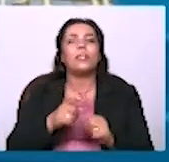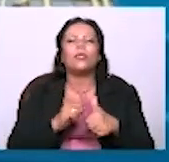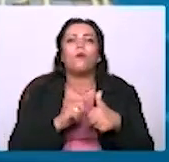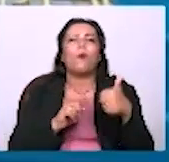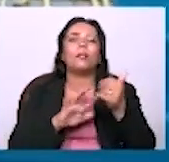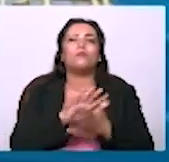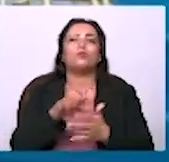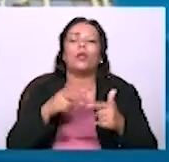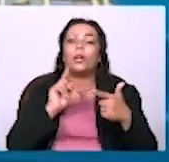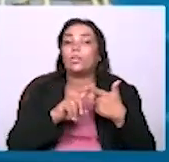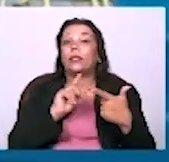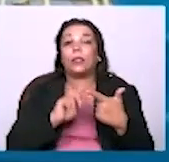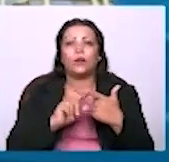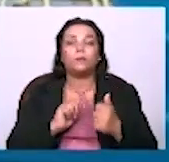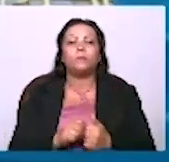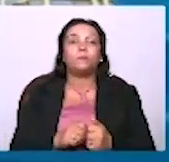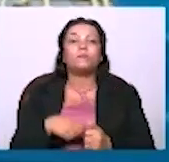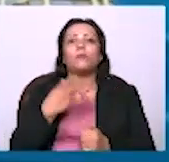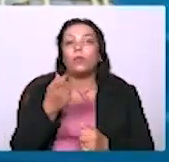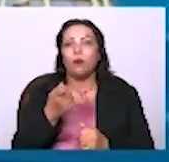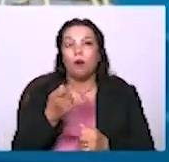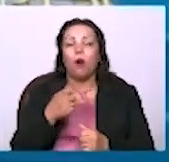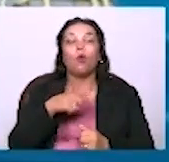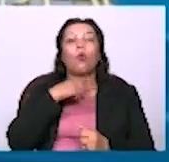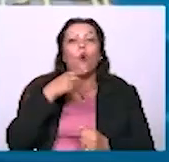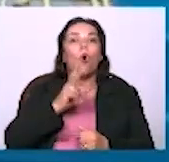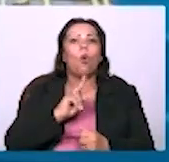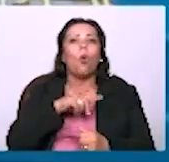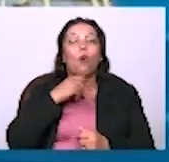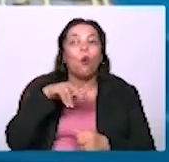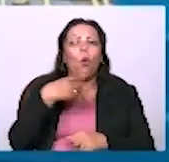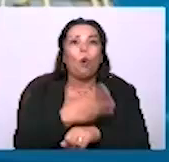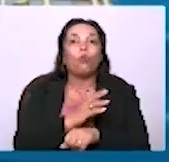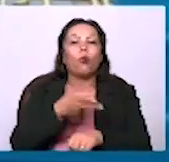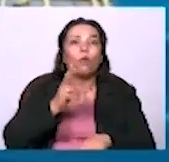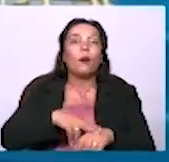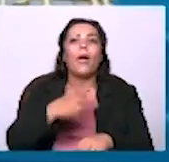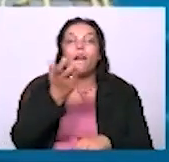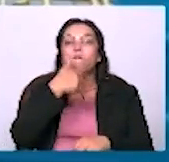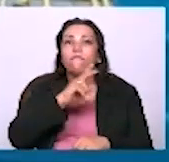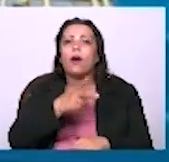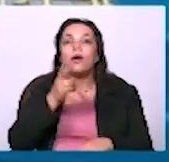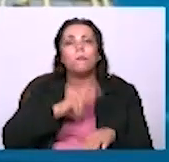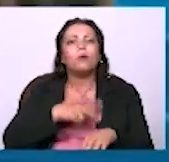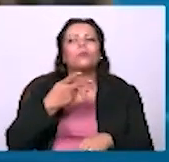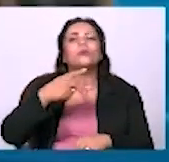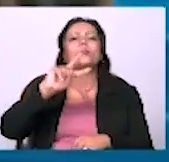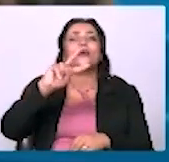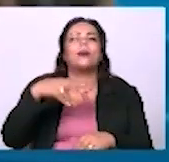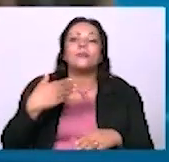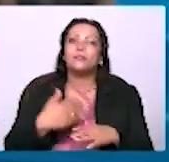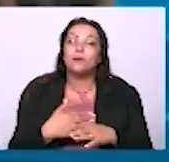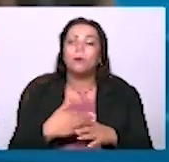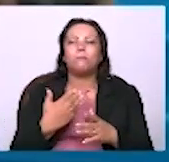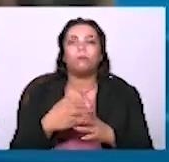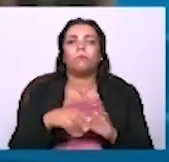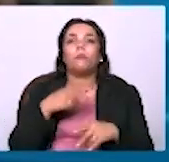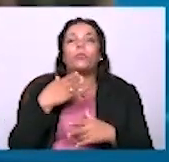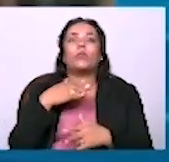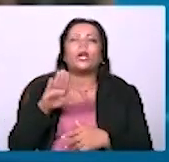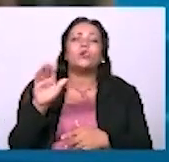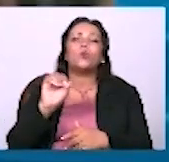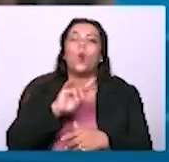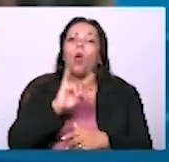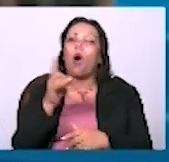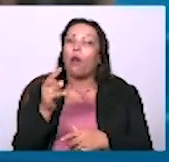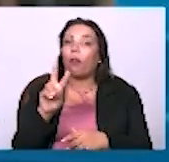الاشكاليات النقطه الثانيه اسعار الخضار والفاكهه متوقع ان هي هتزيد ايضا لان السولار